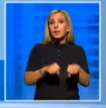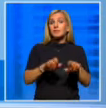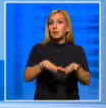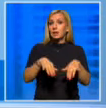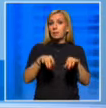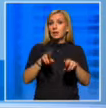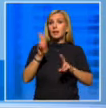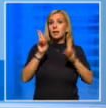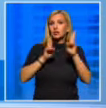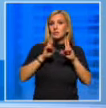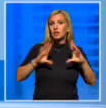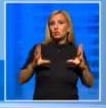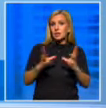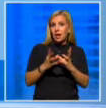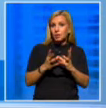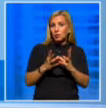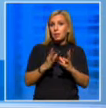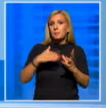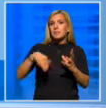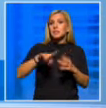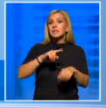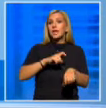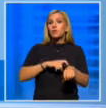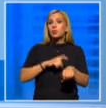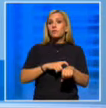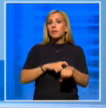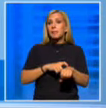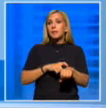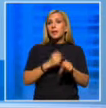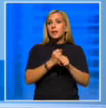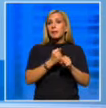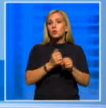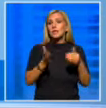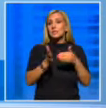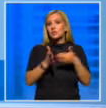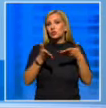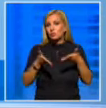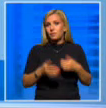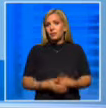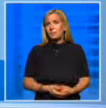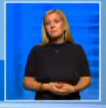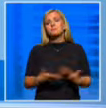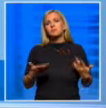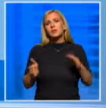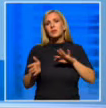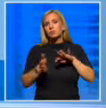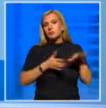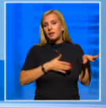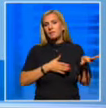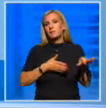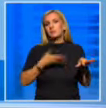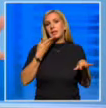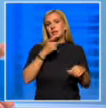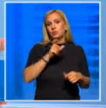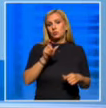гласуваха някои неща заедно, през цялото време медийно работеха срещу него. Така че, нека да избегнем този тип терминология, защото тя не